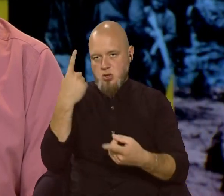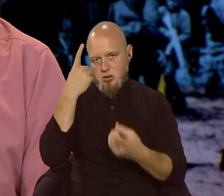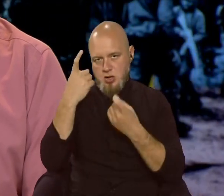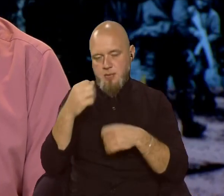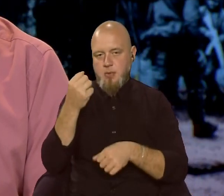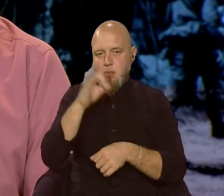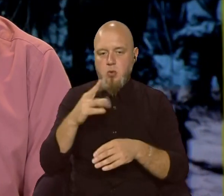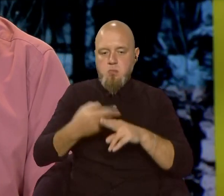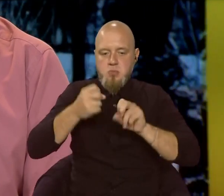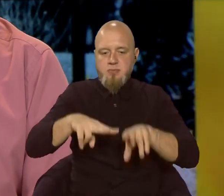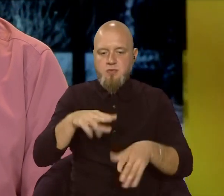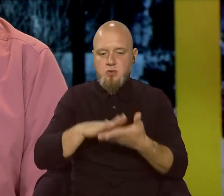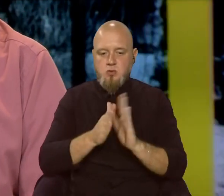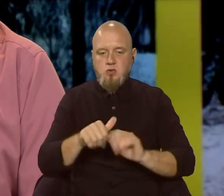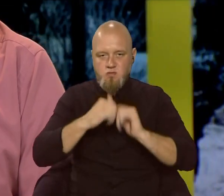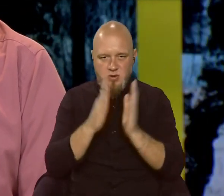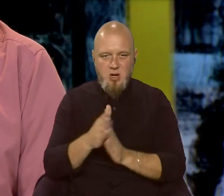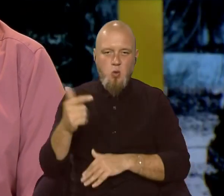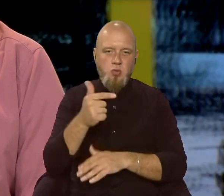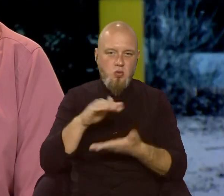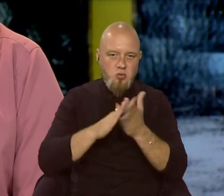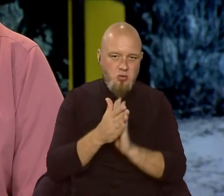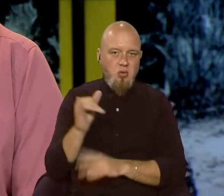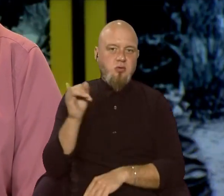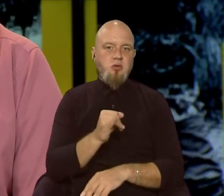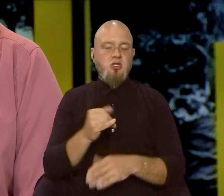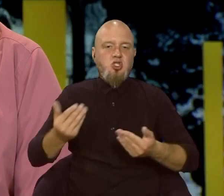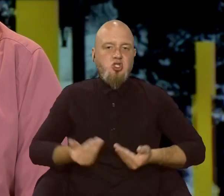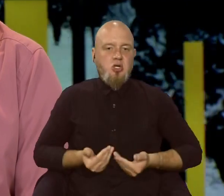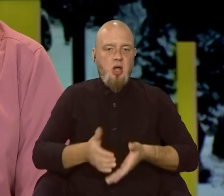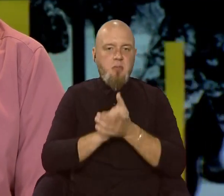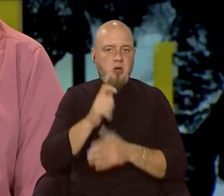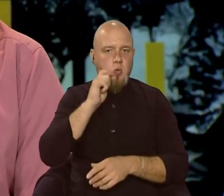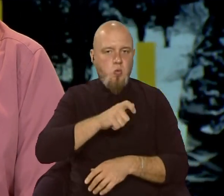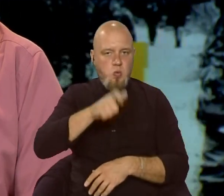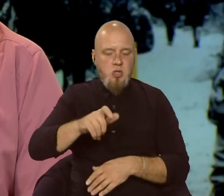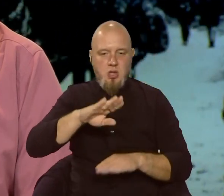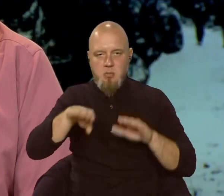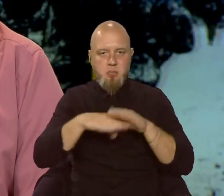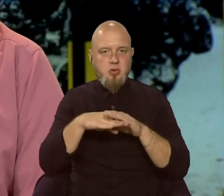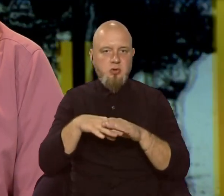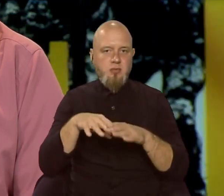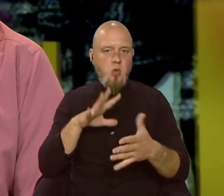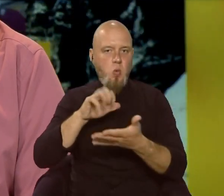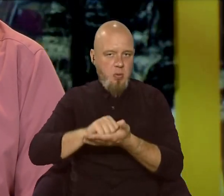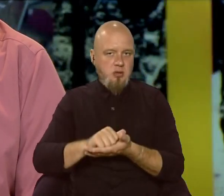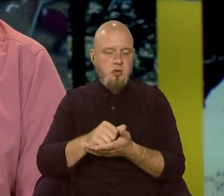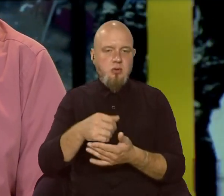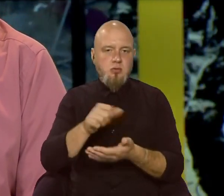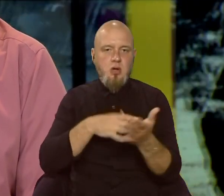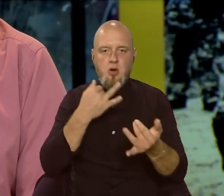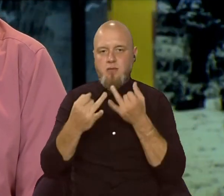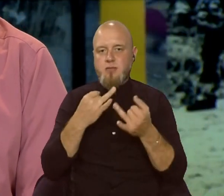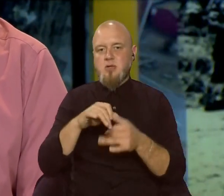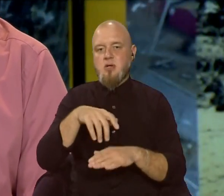про безпекову ситуацію взагалі, гуманітарну ситуацію і життя мирних українців під окупацією. Далі будемо говорити з